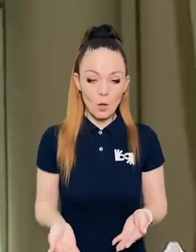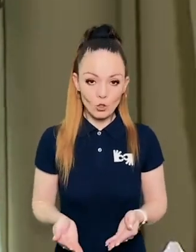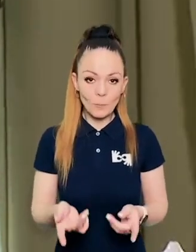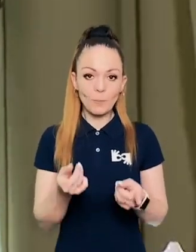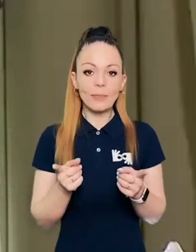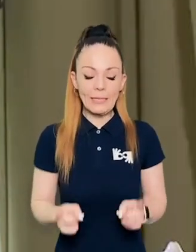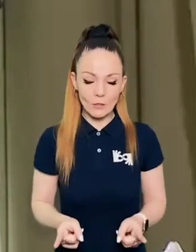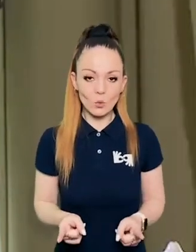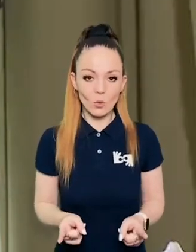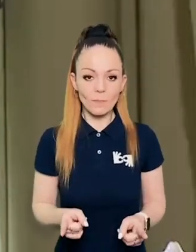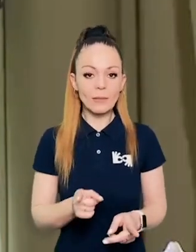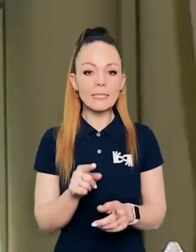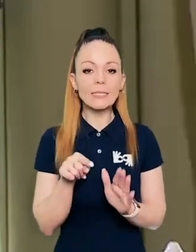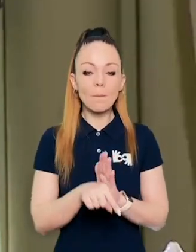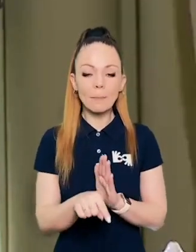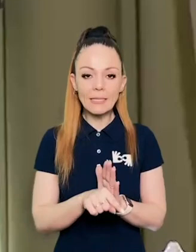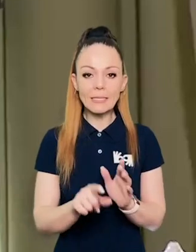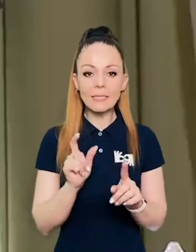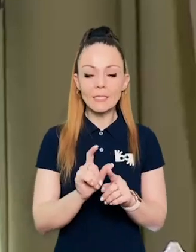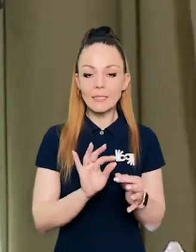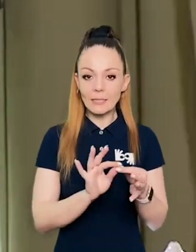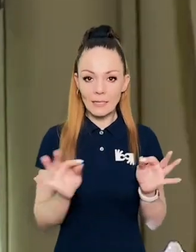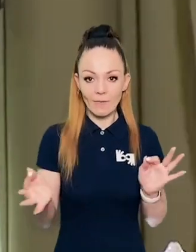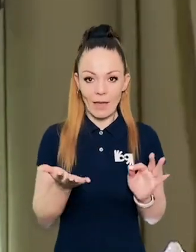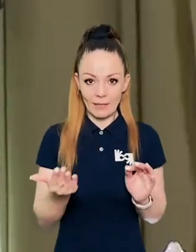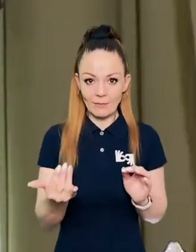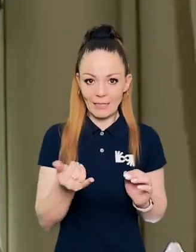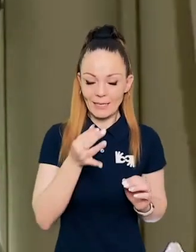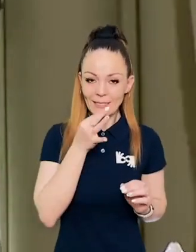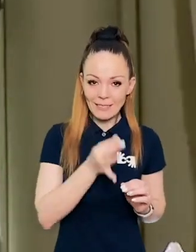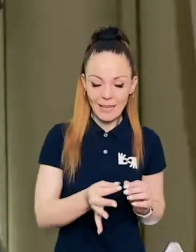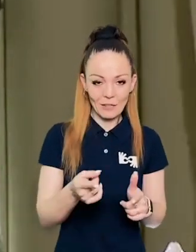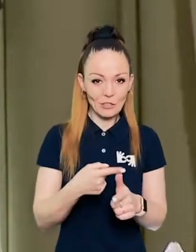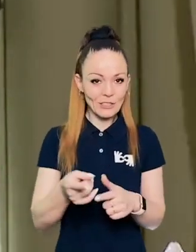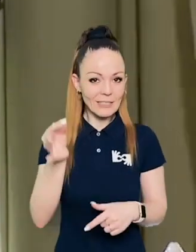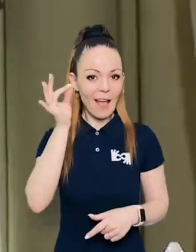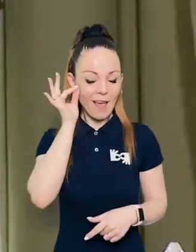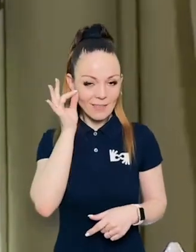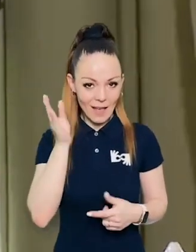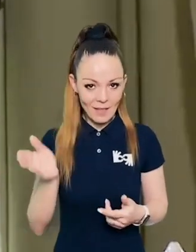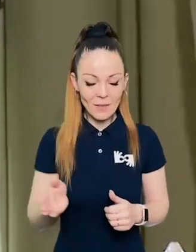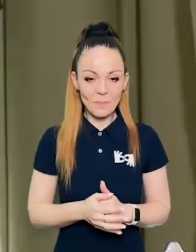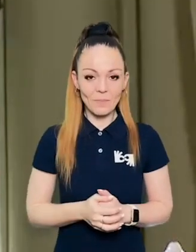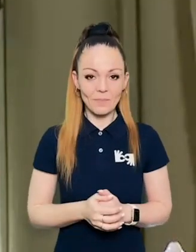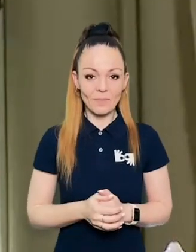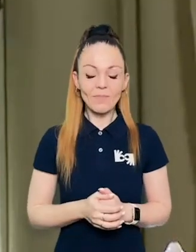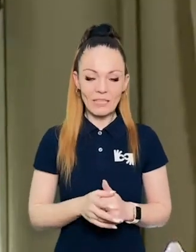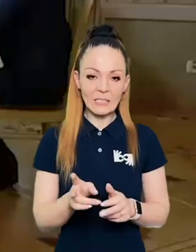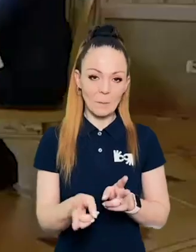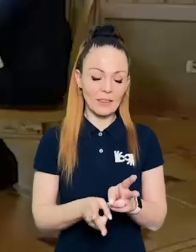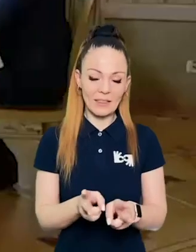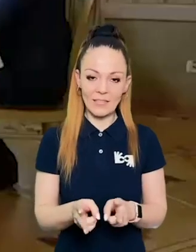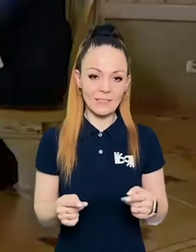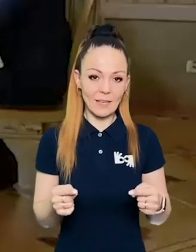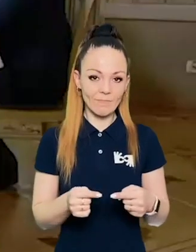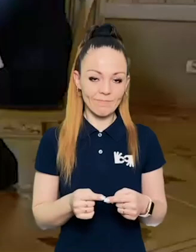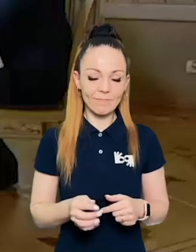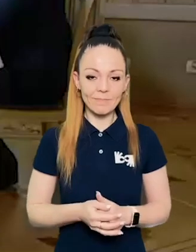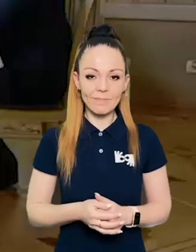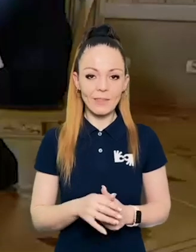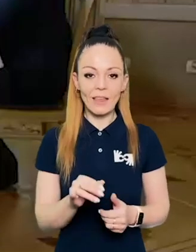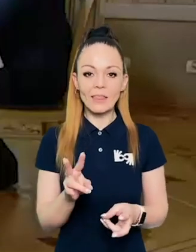Але тим не менш, дійсно, зміст слів, про які ви зараз сказали чи згадали,